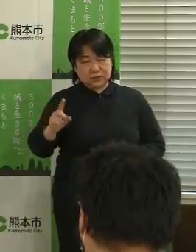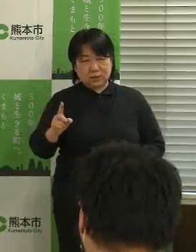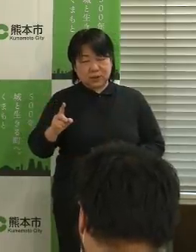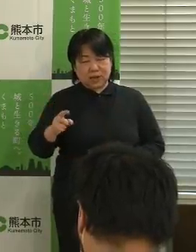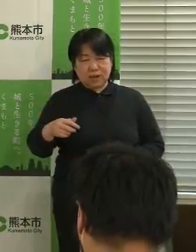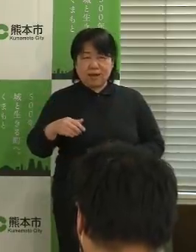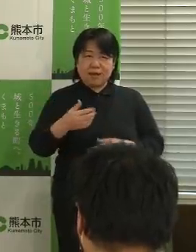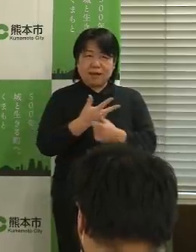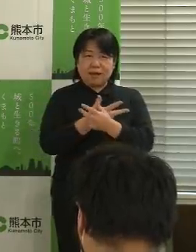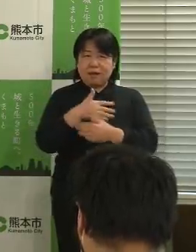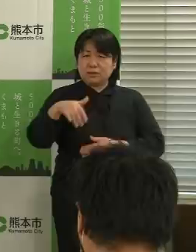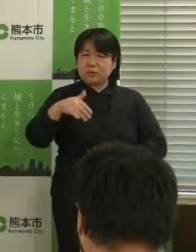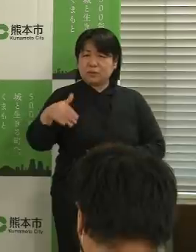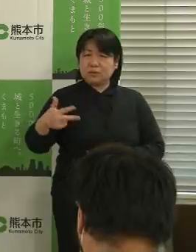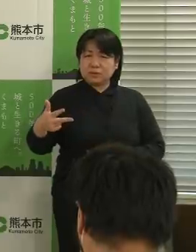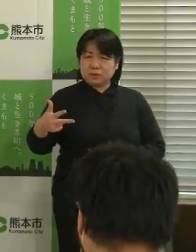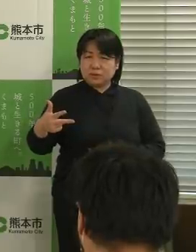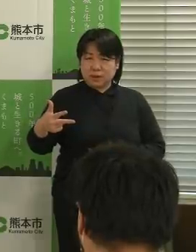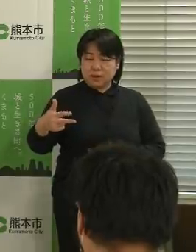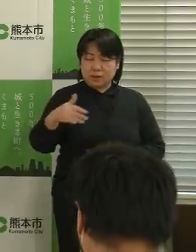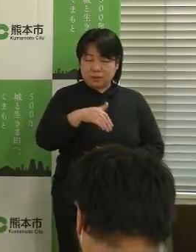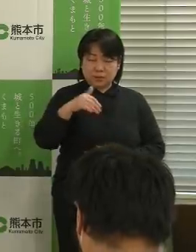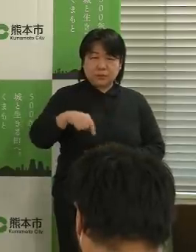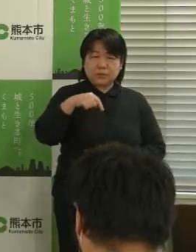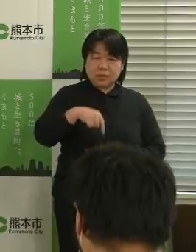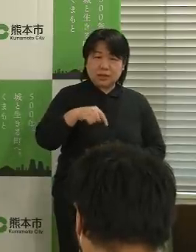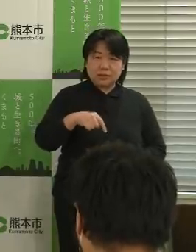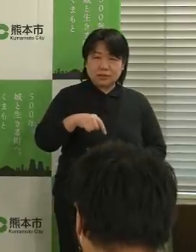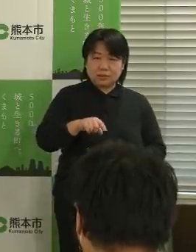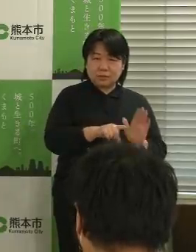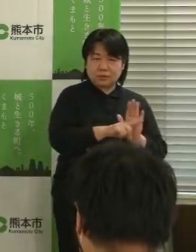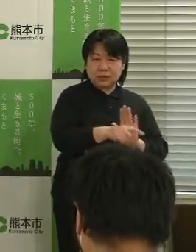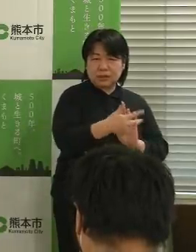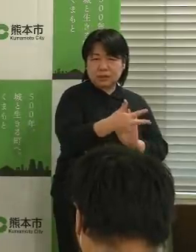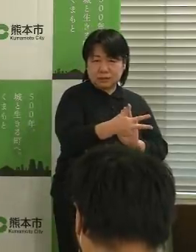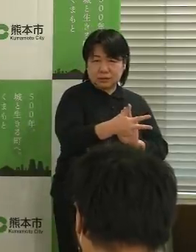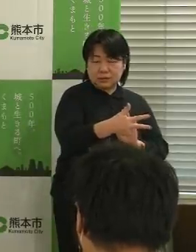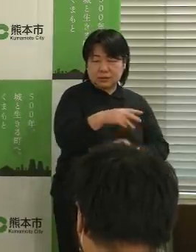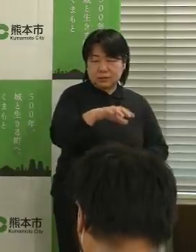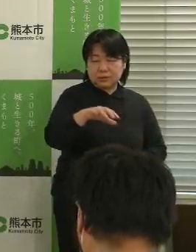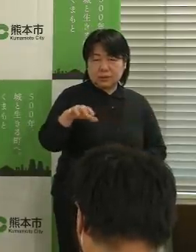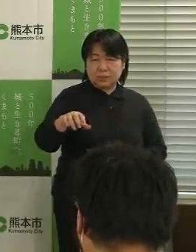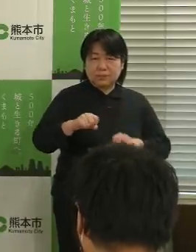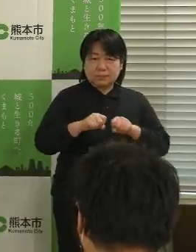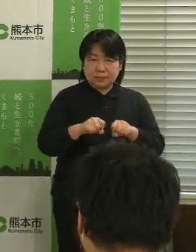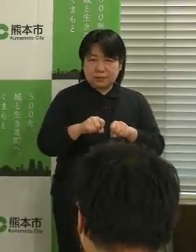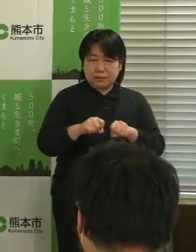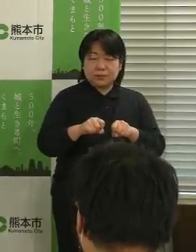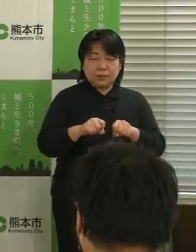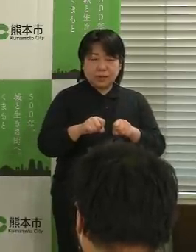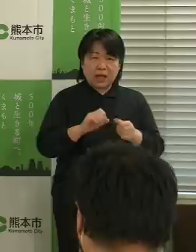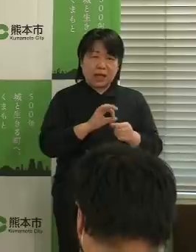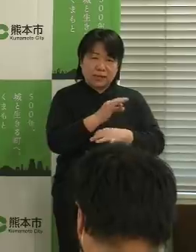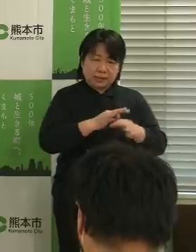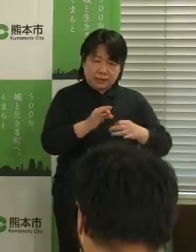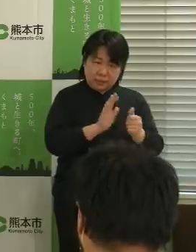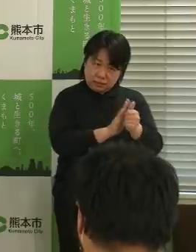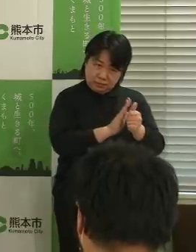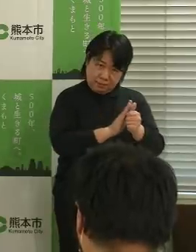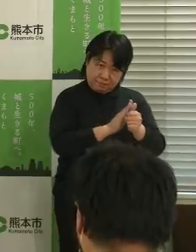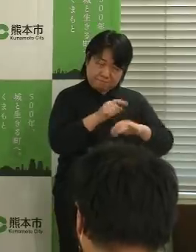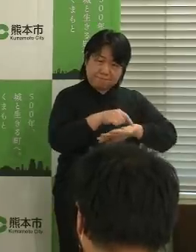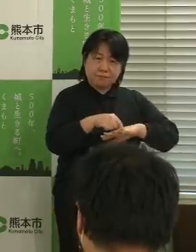北九州市やですね、同じ、九州内の政令指定都市でもですね、行われているようなさまざまな経済支援策について